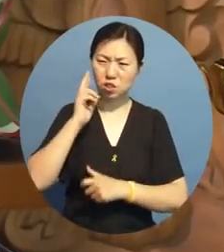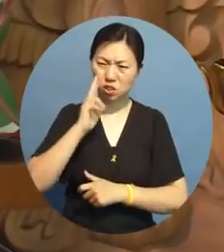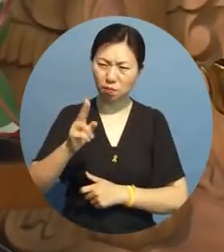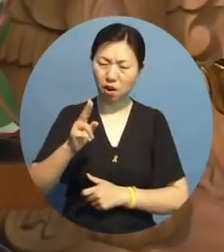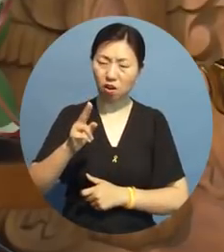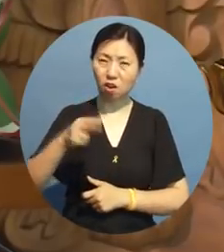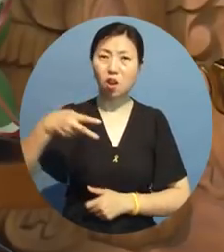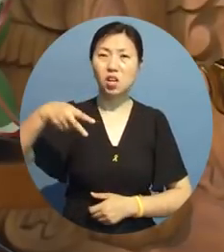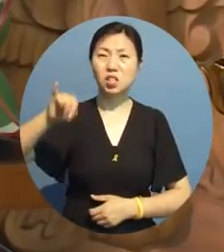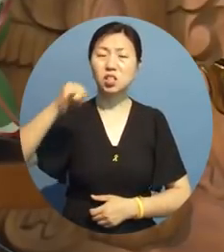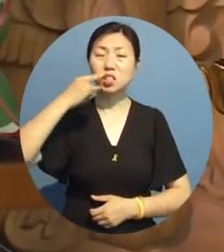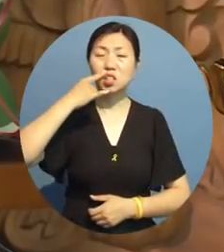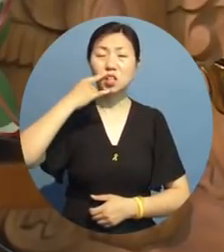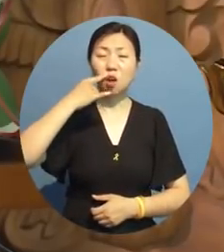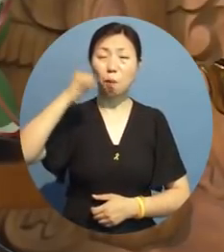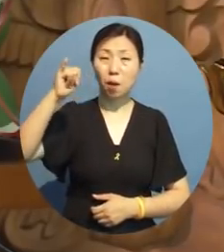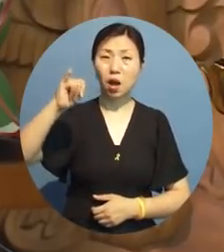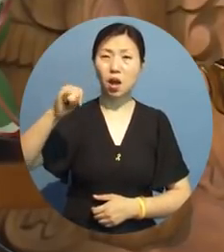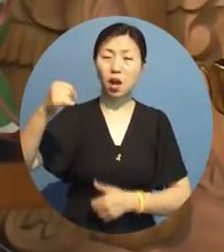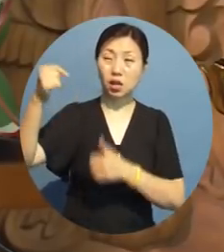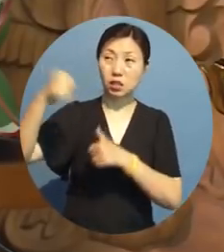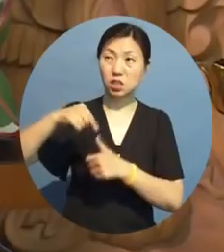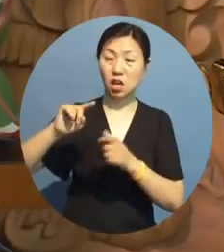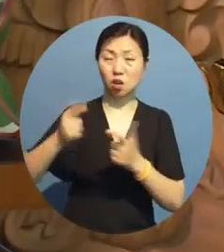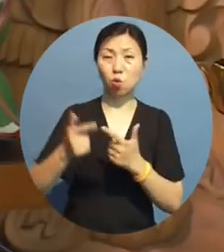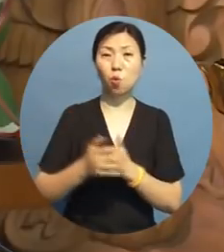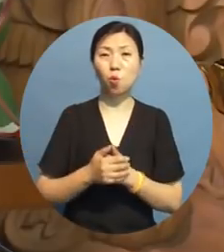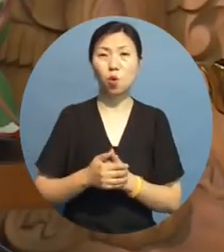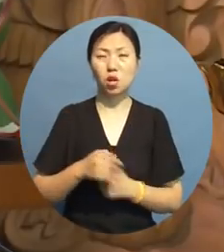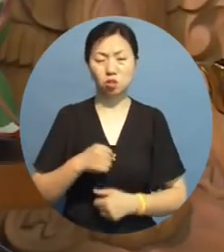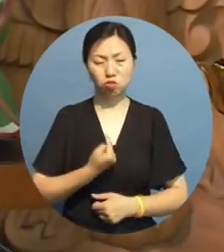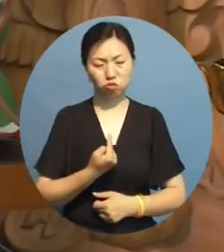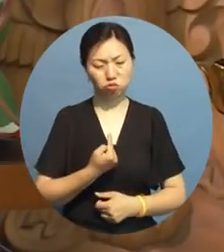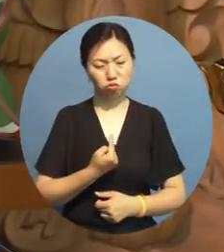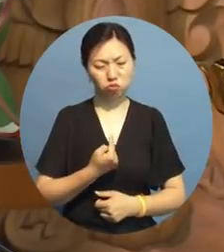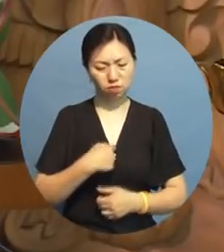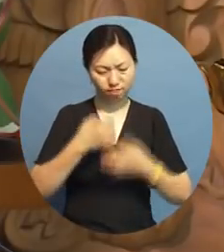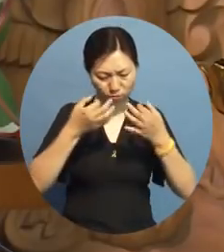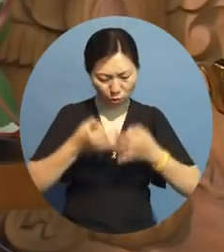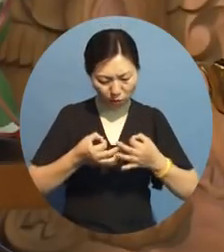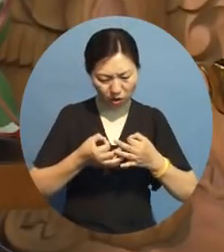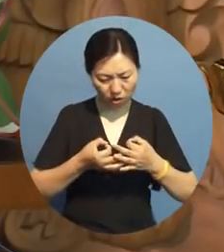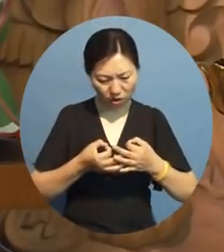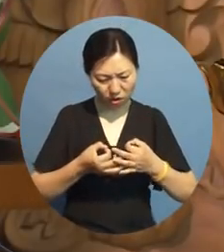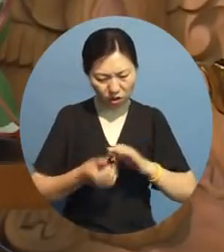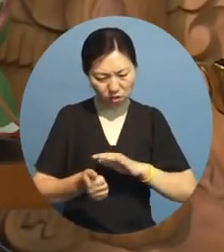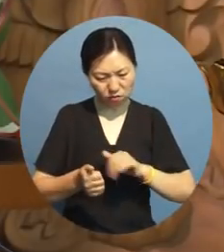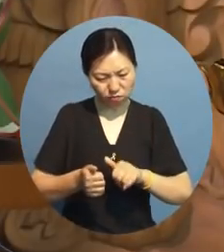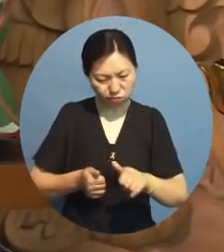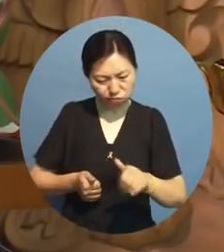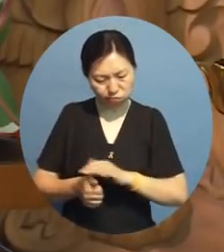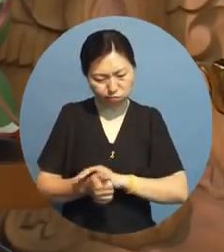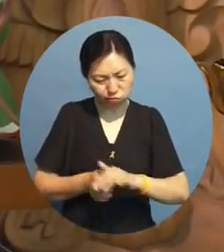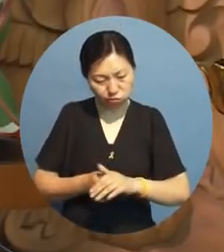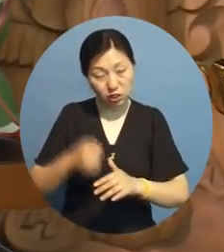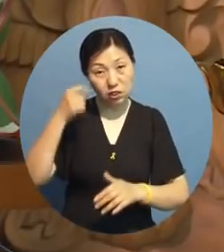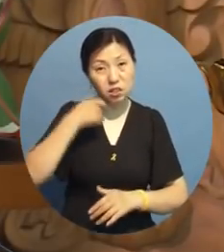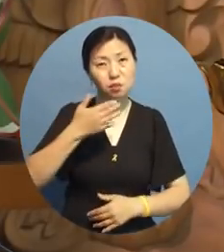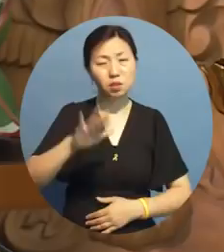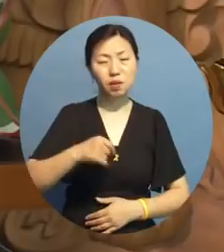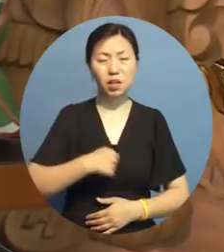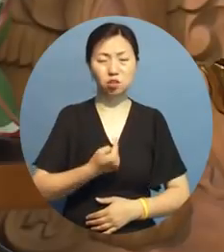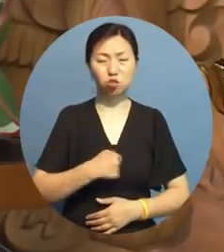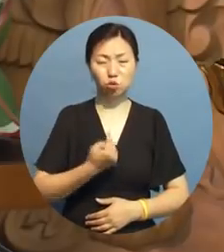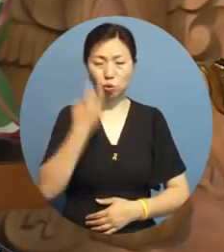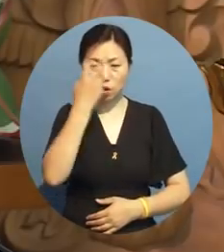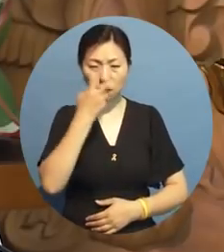있다 이런 게 자기 점검이 마치 후퇴한 것처럼 보이지만 후퇴한 건 아니야. 이 자기 점검이 되고 있는